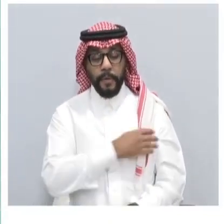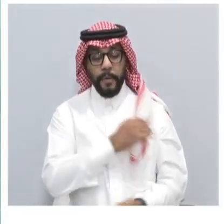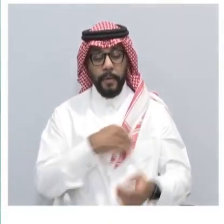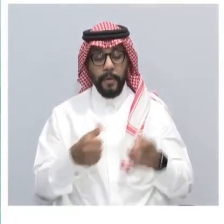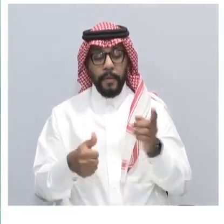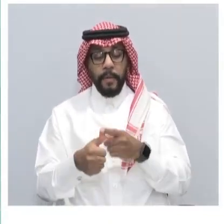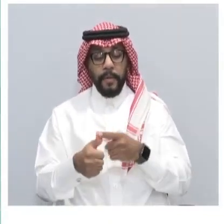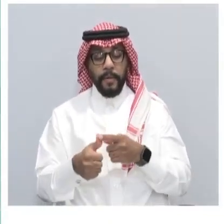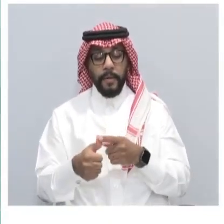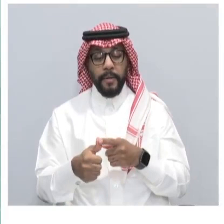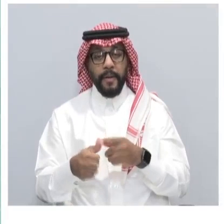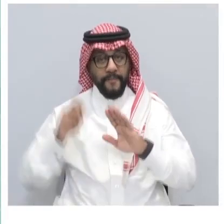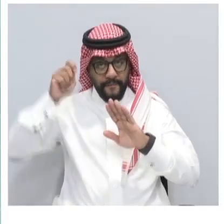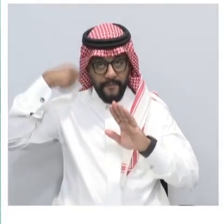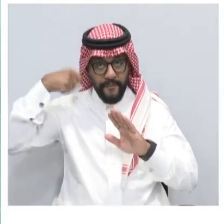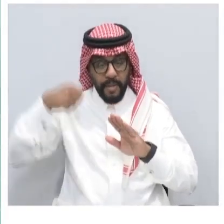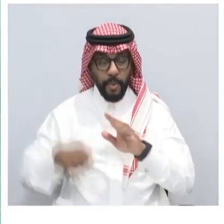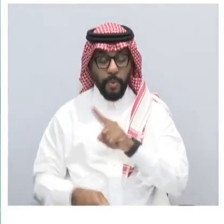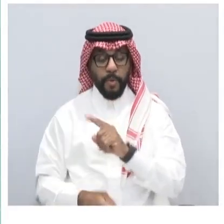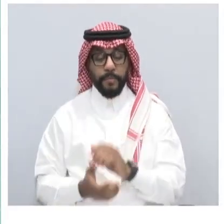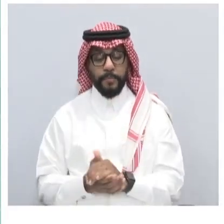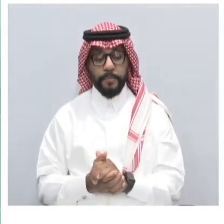المعلقه من خلال هذا الفيديو